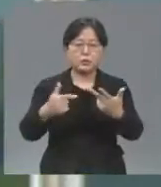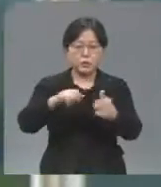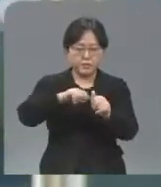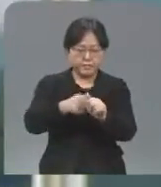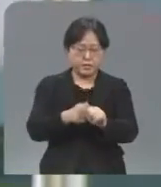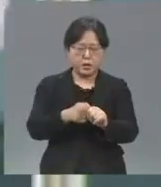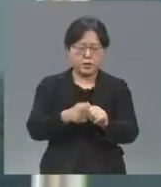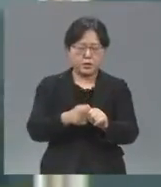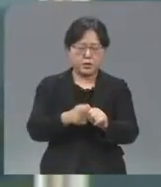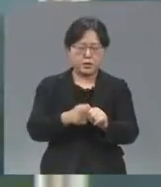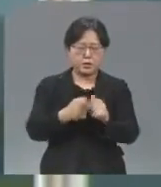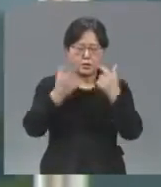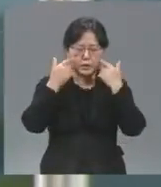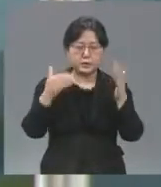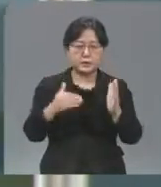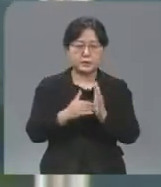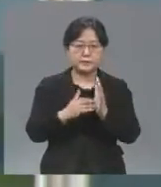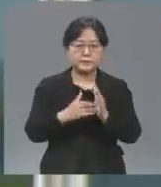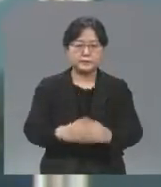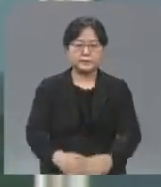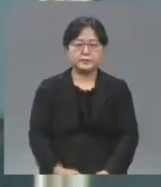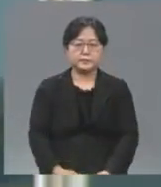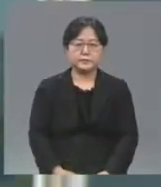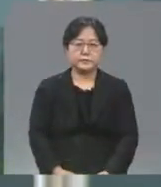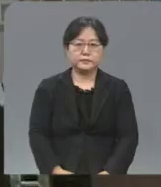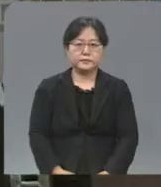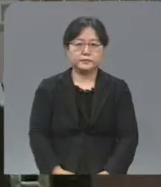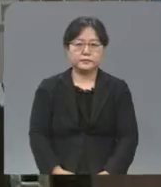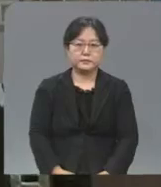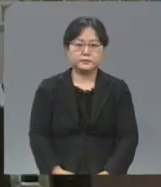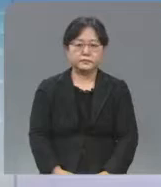7건의 징계를 받은 것으로 나타났습니다.